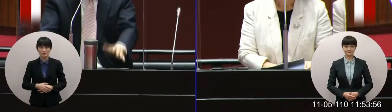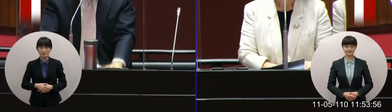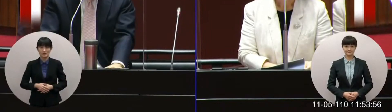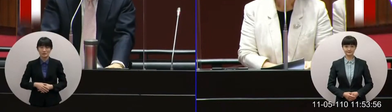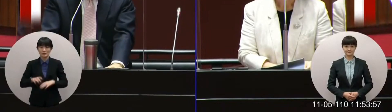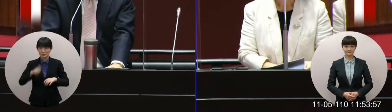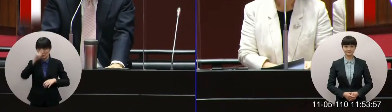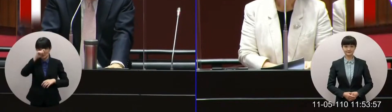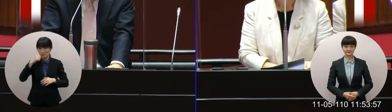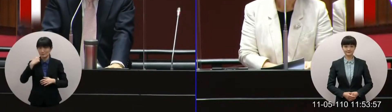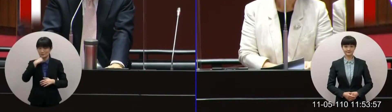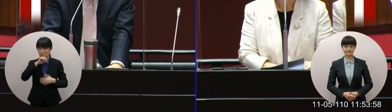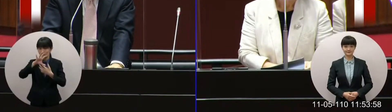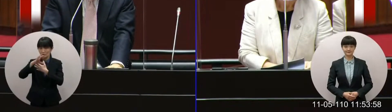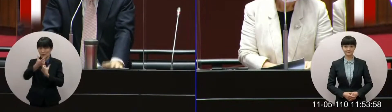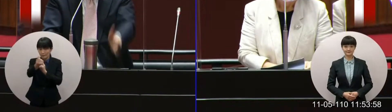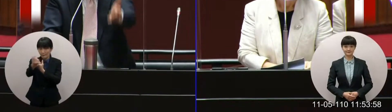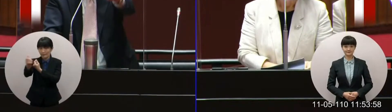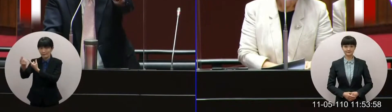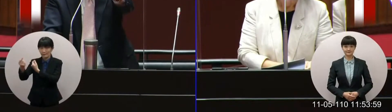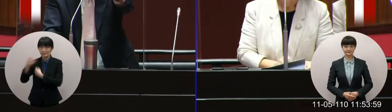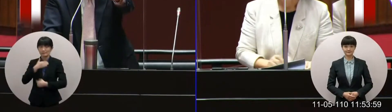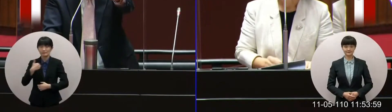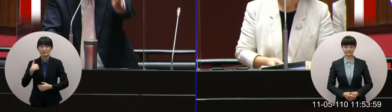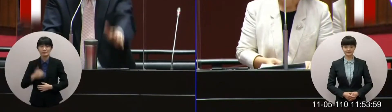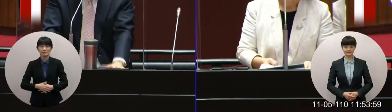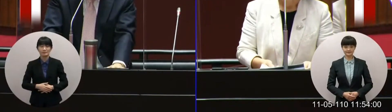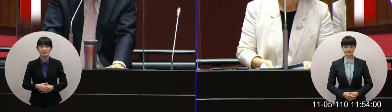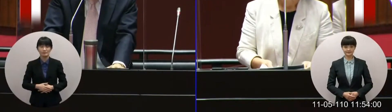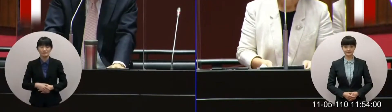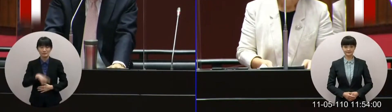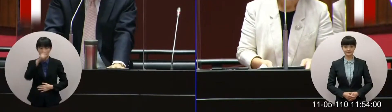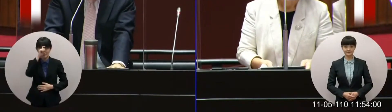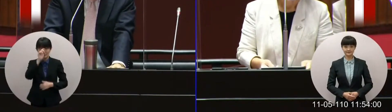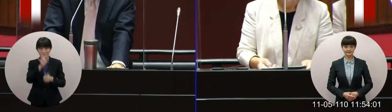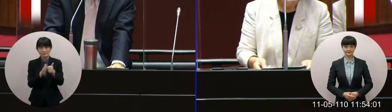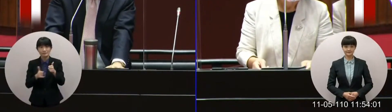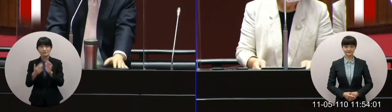际同步，这一点我相信委员刚才举例很清楚。